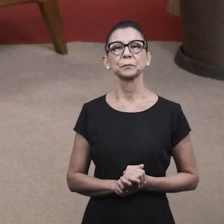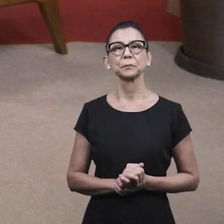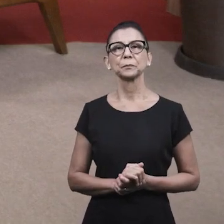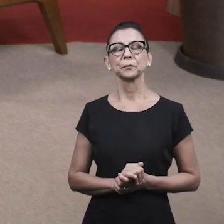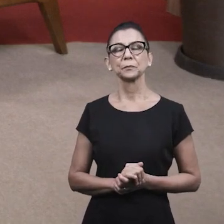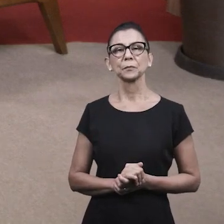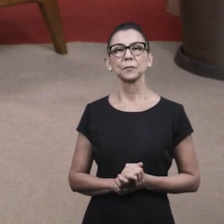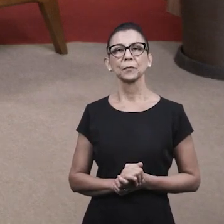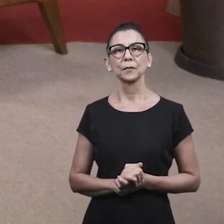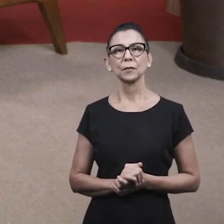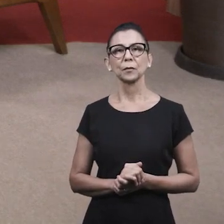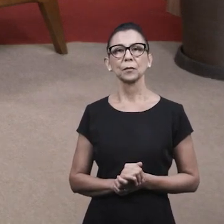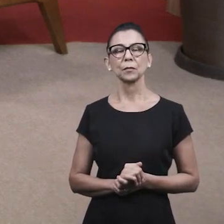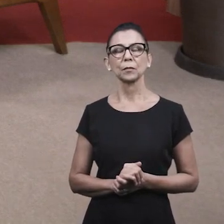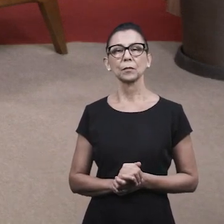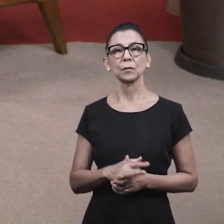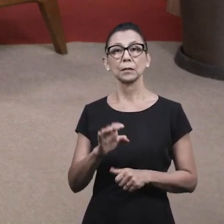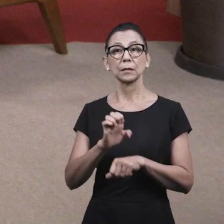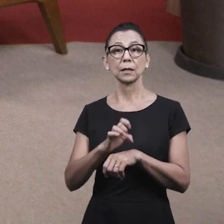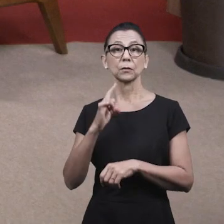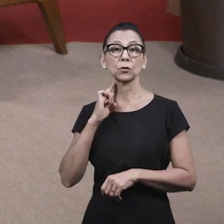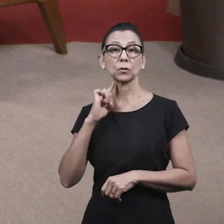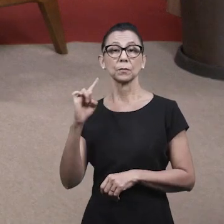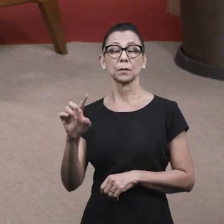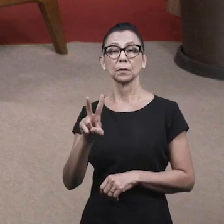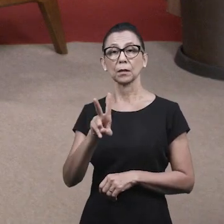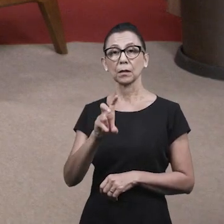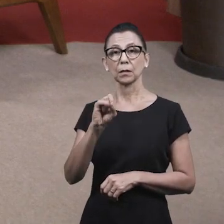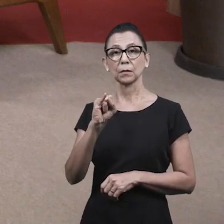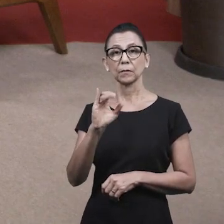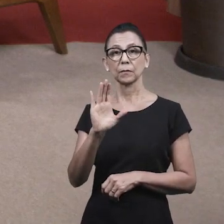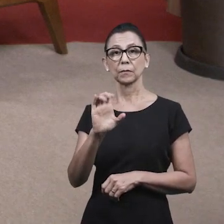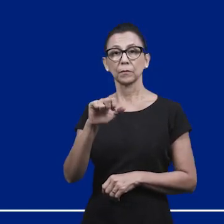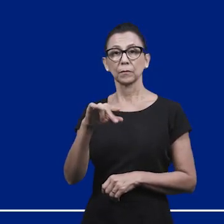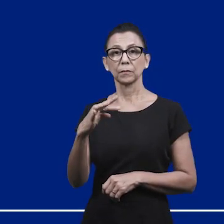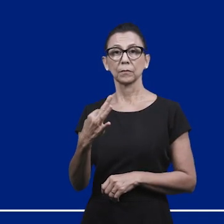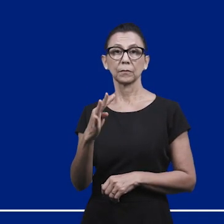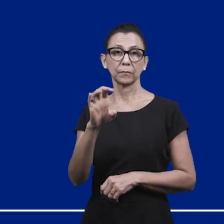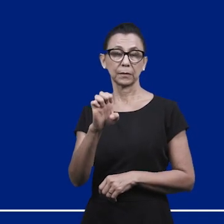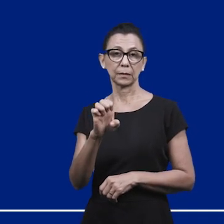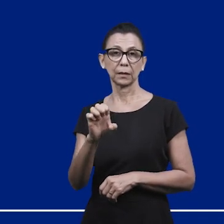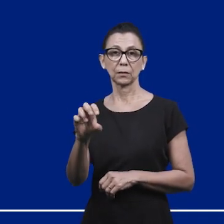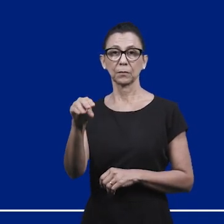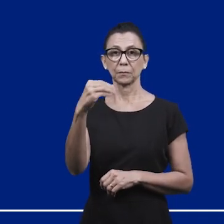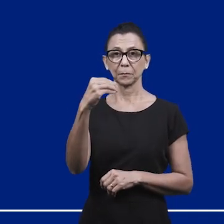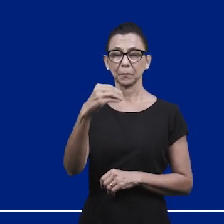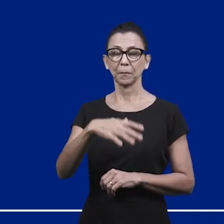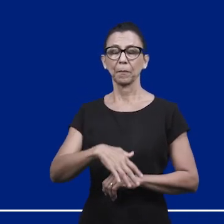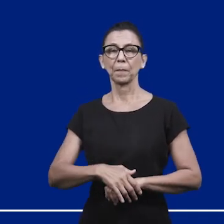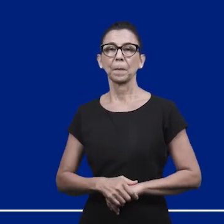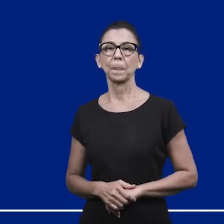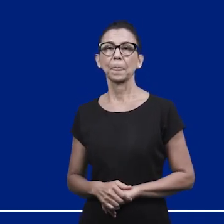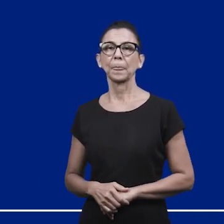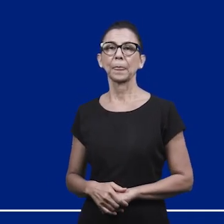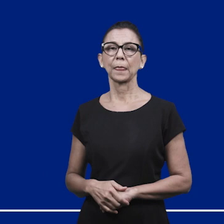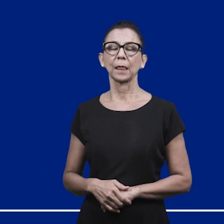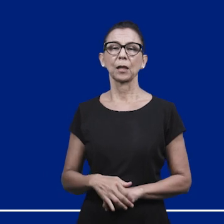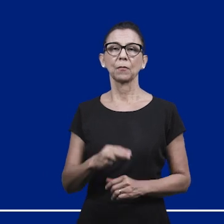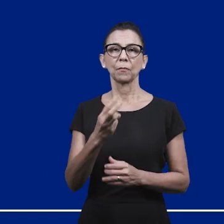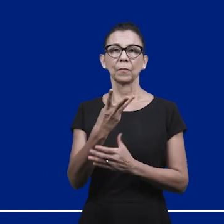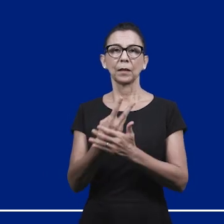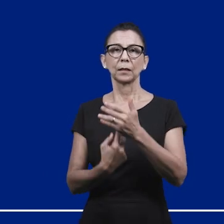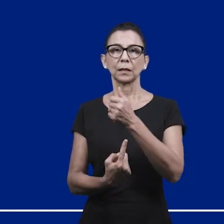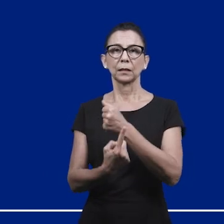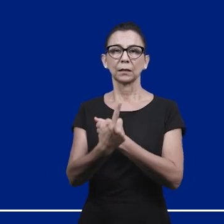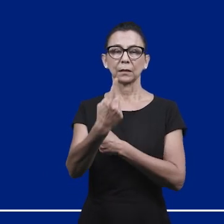envoyées. Une d'Itabira, Minas Gerais, envoyée de Vicente Moreira, qui dit l'unité de Dieu